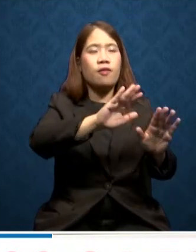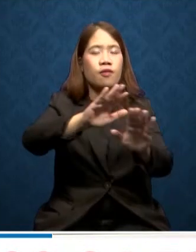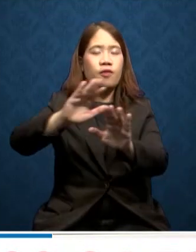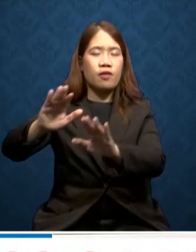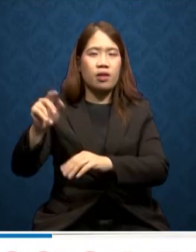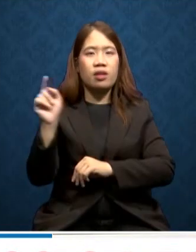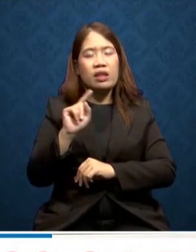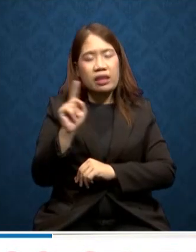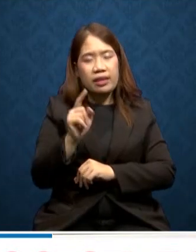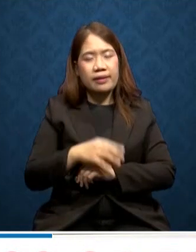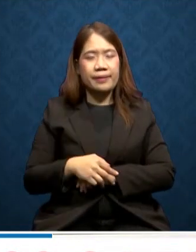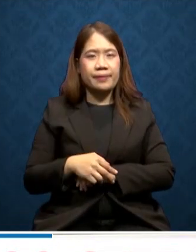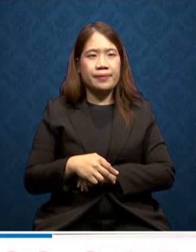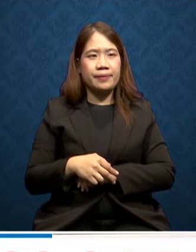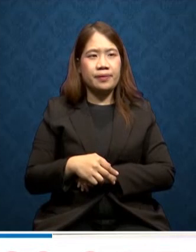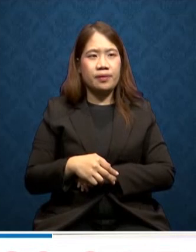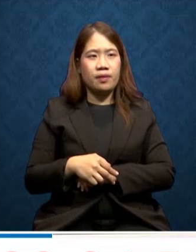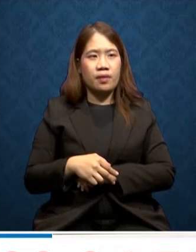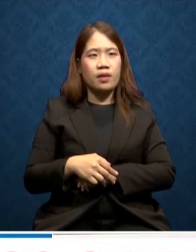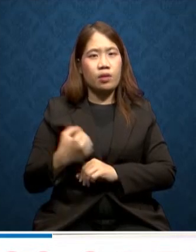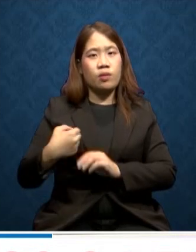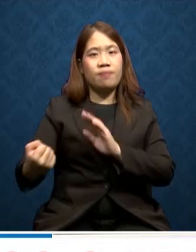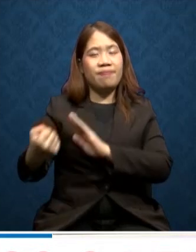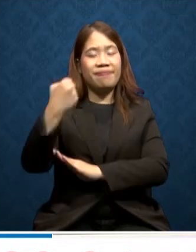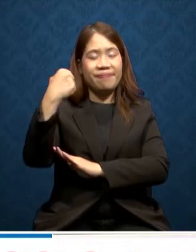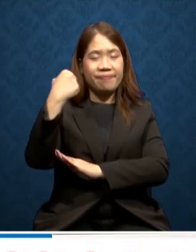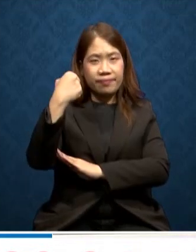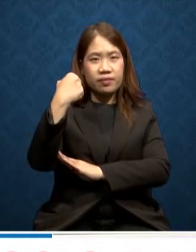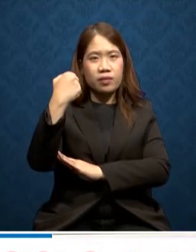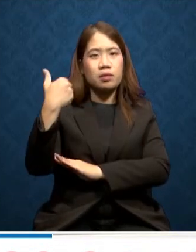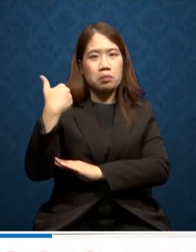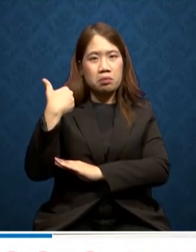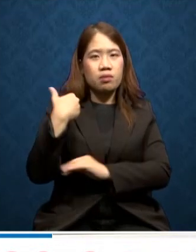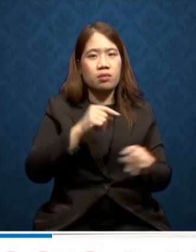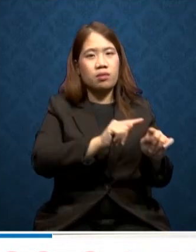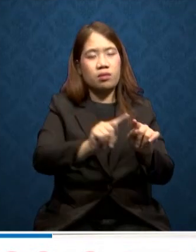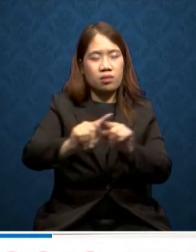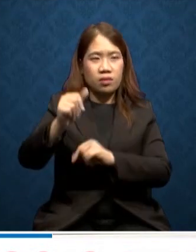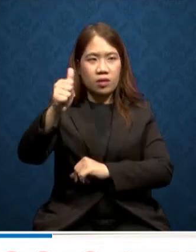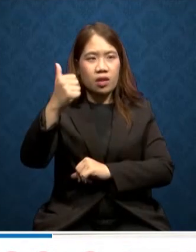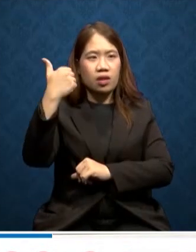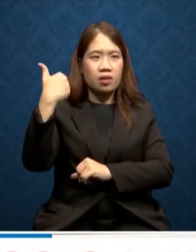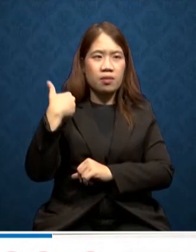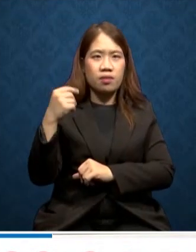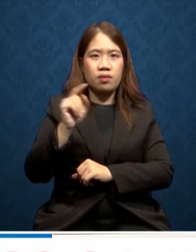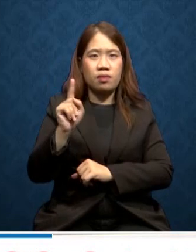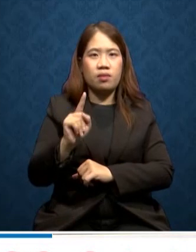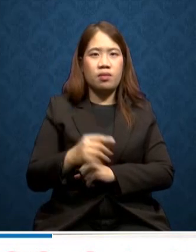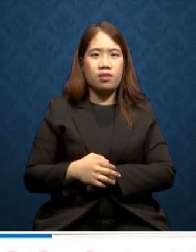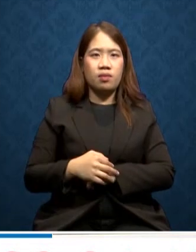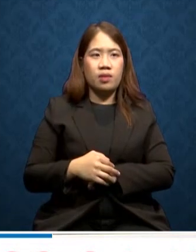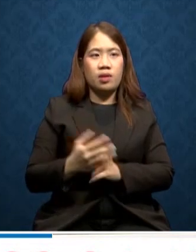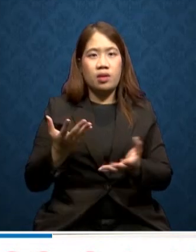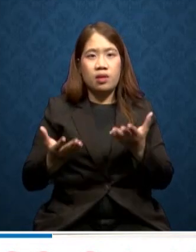ว่าในเรื่องของความมั่นคงเนี่ยมันมีหลายมิตินะครับและอีกมิติหนึ่งก็คือเรื่องของความมั่นคง